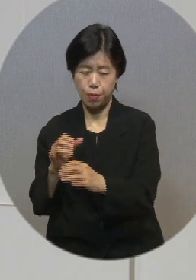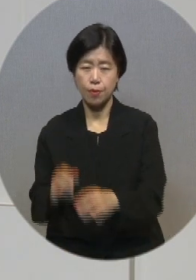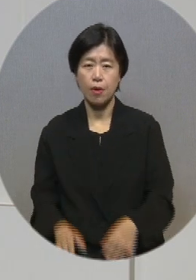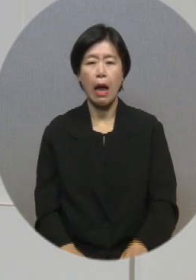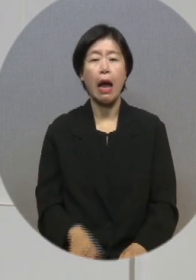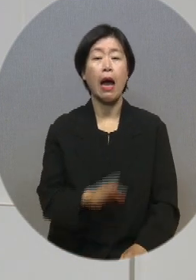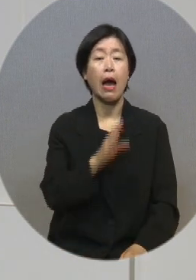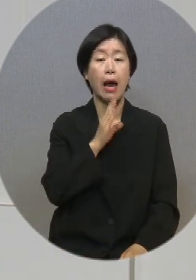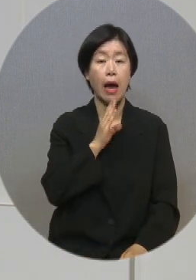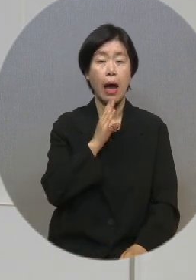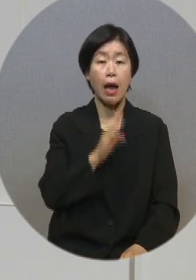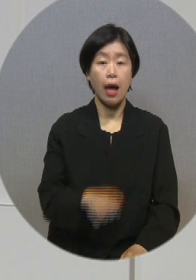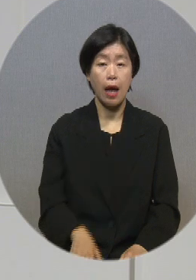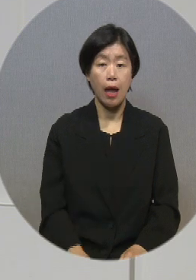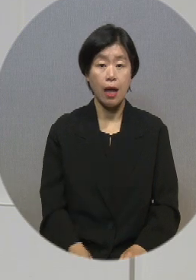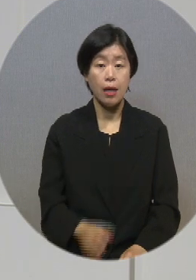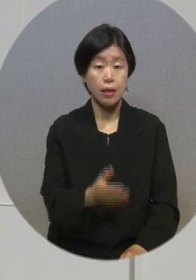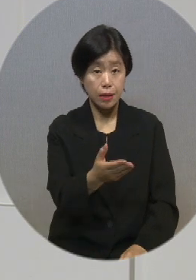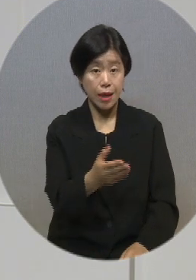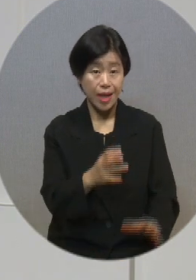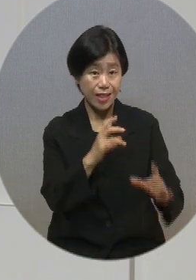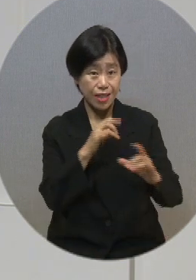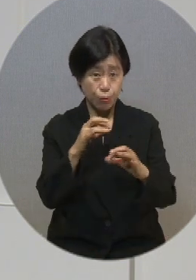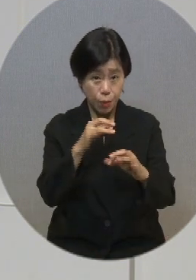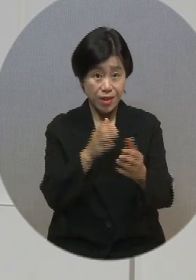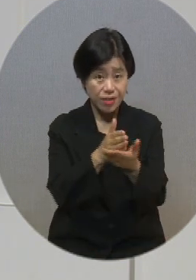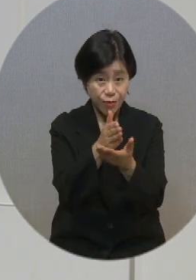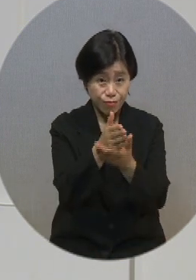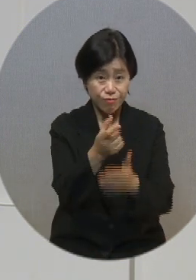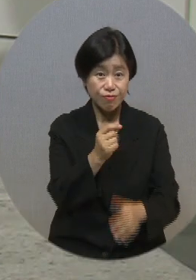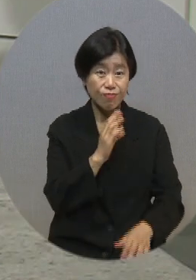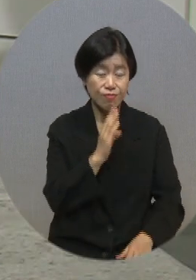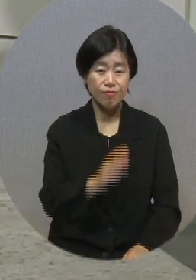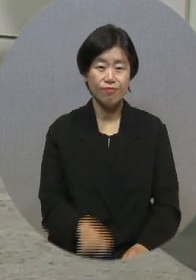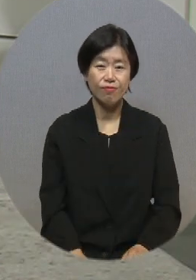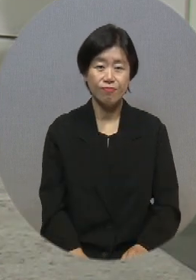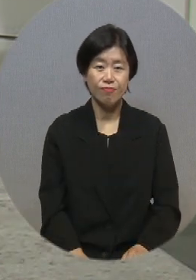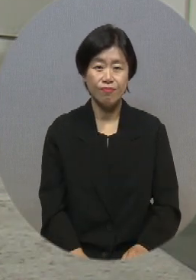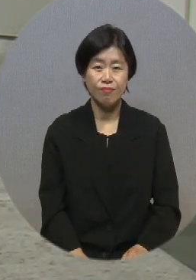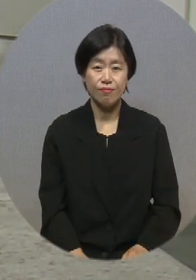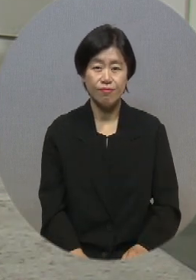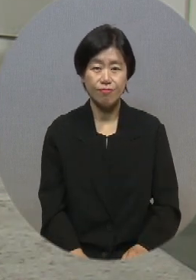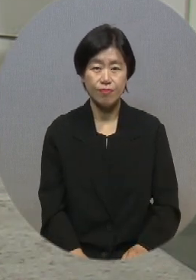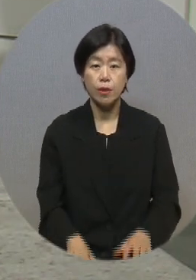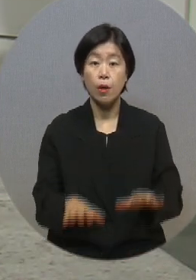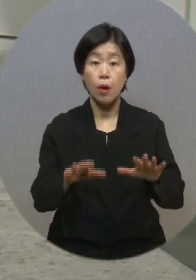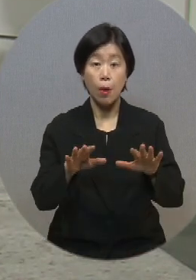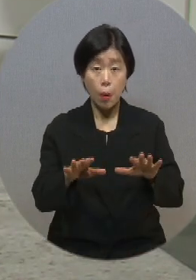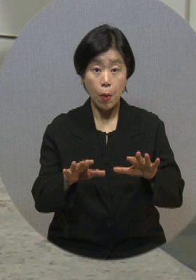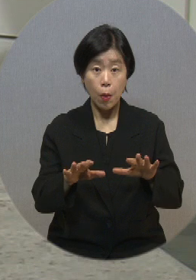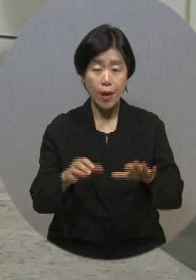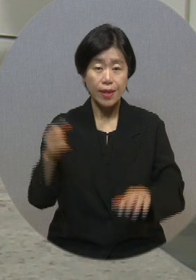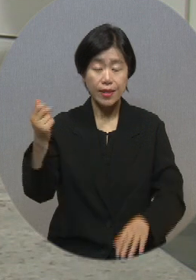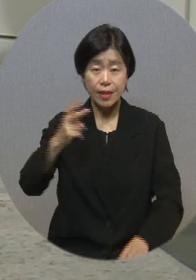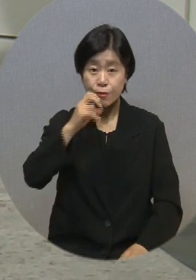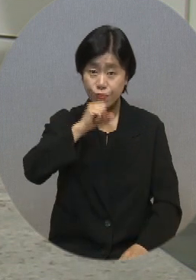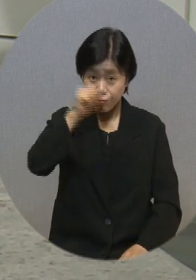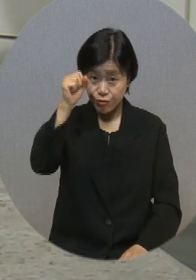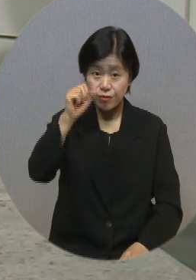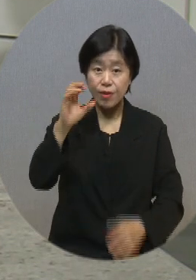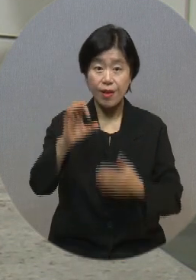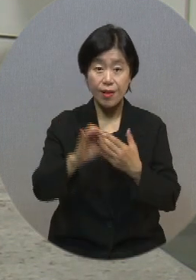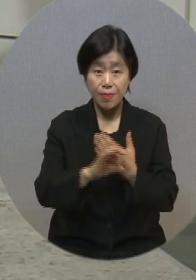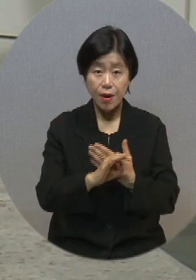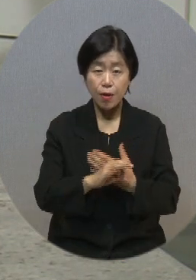색소폰이요. 근데 아. 네, 이제 색소폰 연주를 자기 포지션인데 이번에 이제 여기서 우승을 하셔서 보컬할 마음도